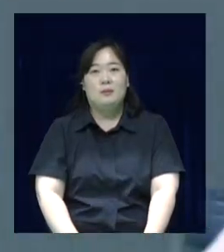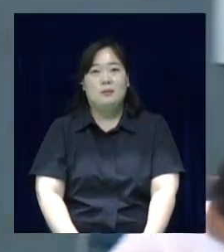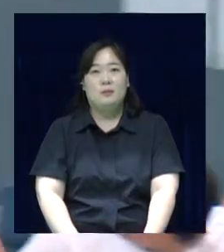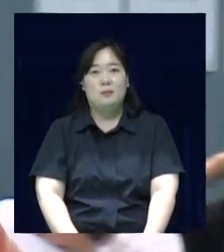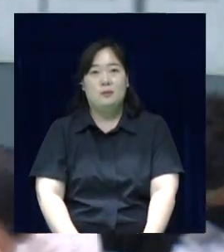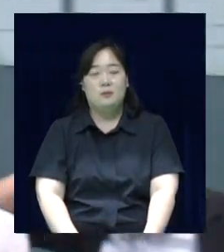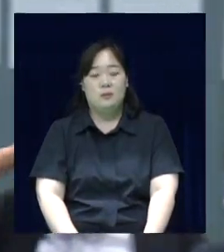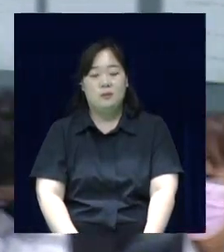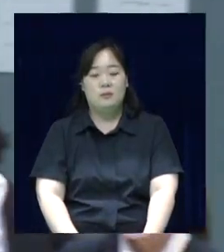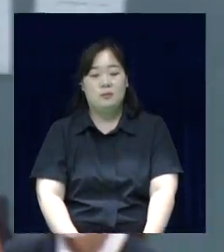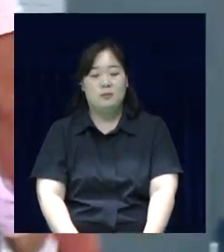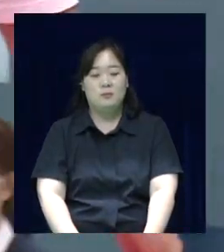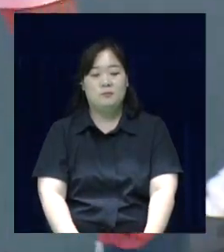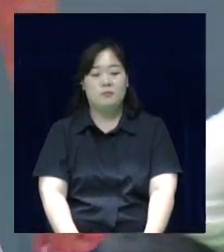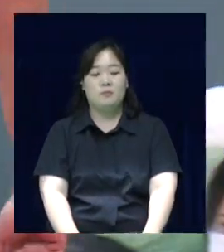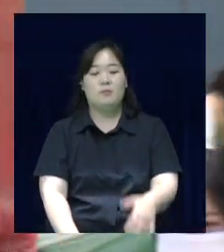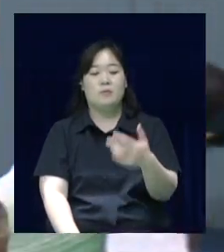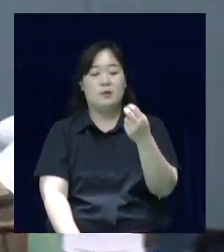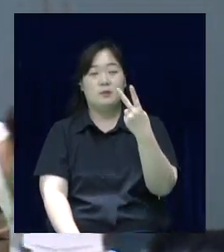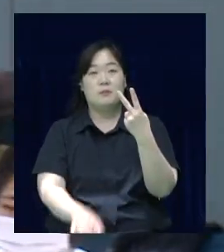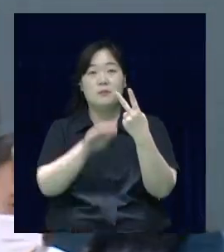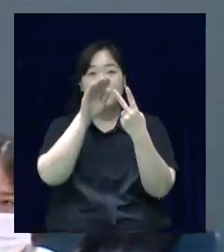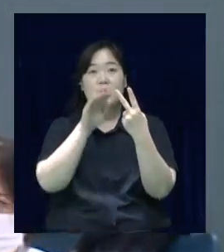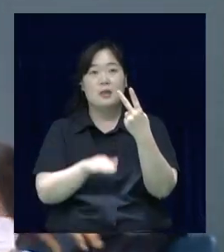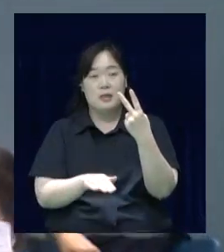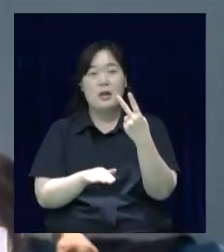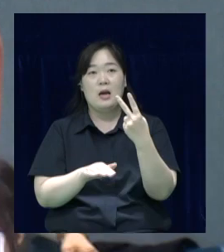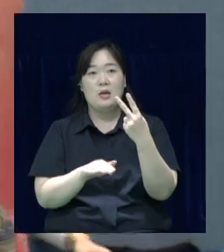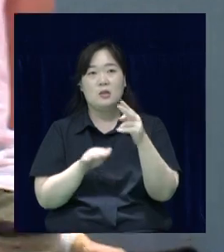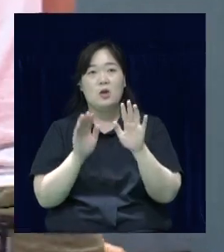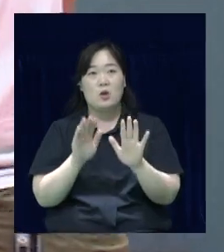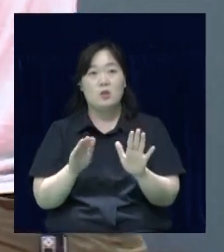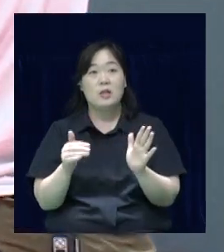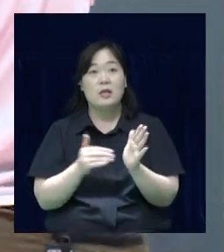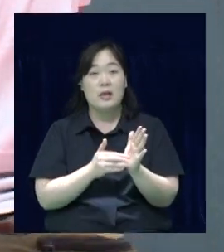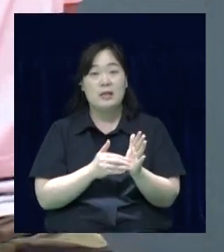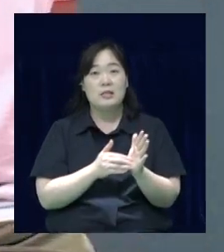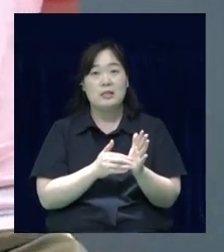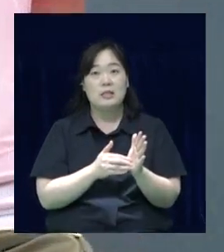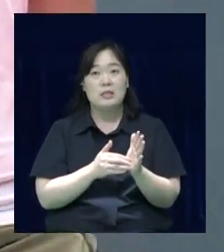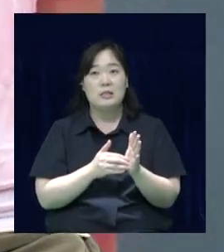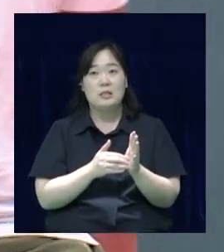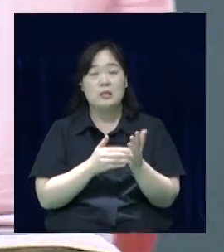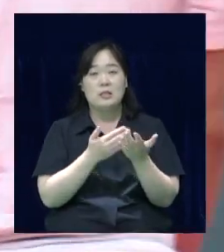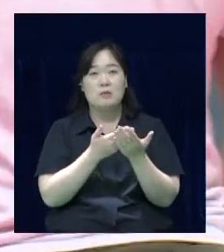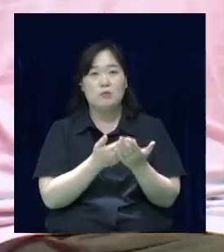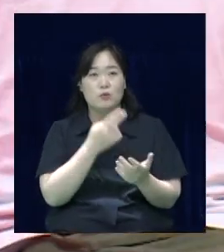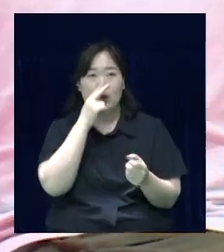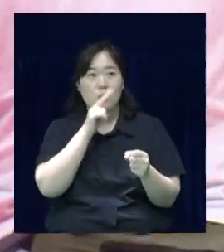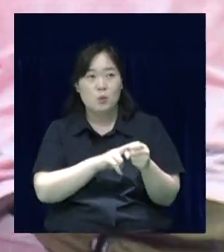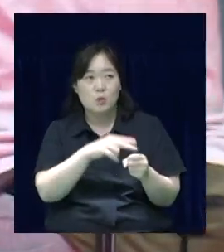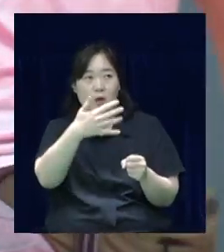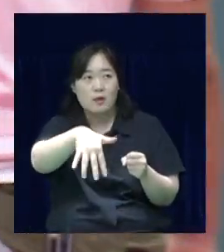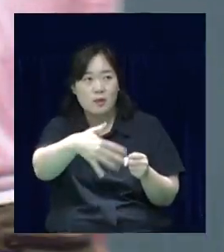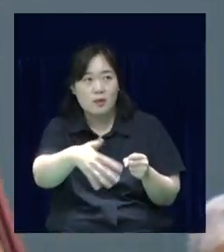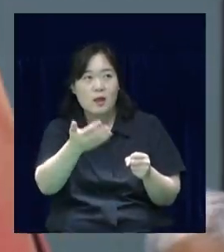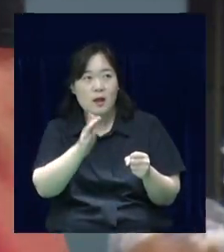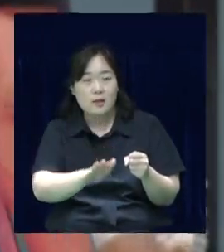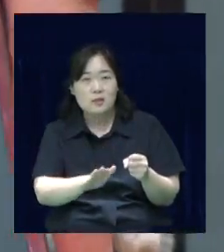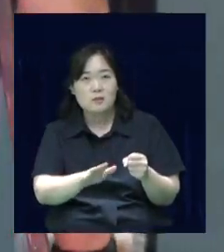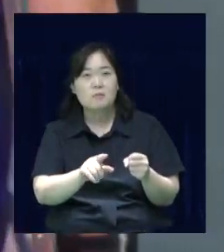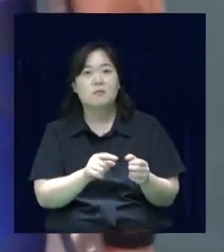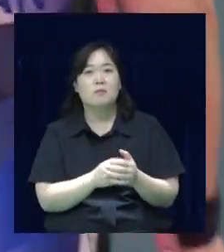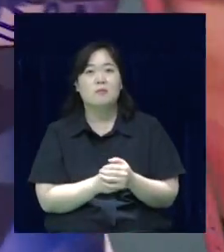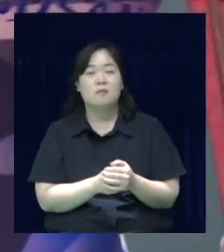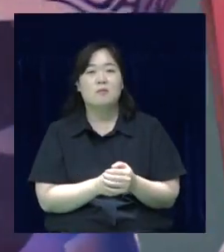정훈 선수가 일단 72kg 이하급에서 현재까지 아직 서진공 선수가 뭐 들진 않았지만 네. 시도를 하지 않았지만은 또 가장 많은